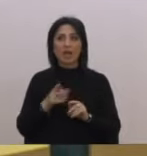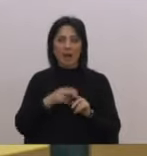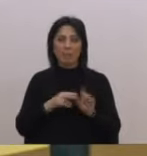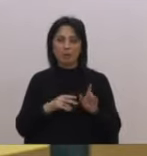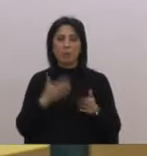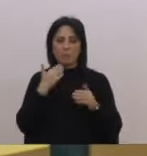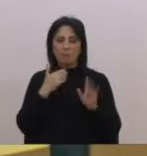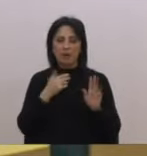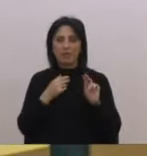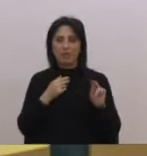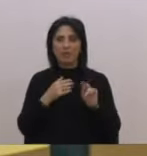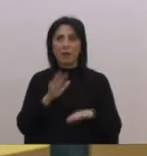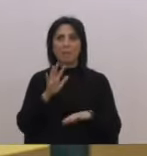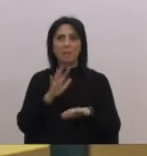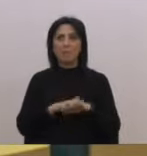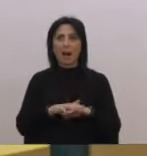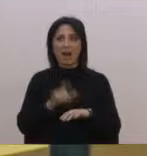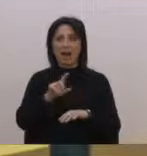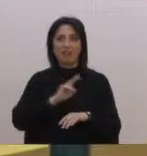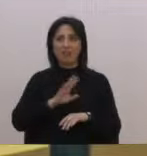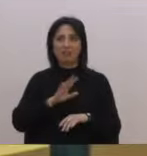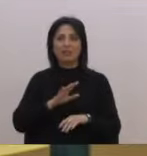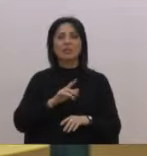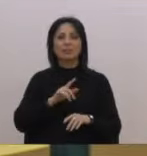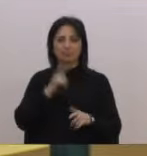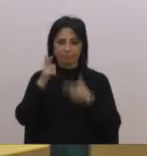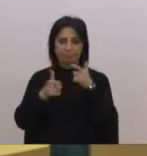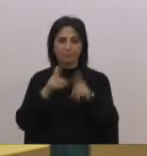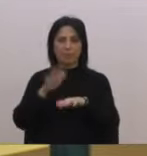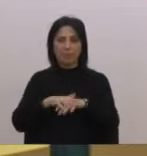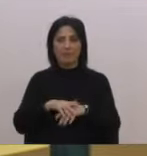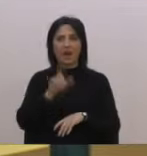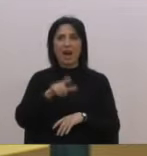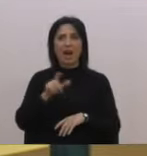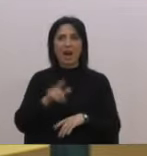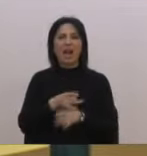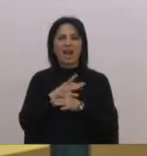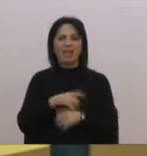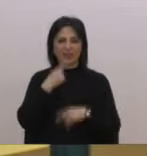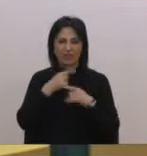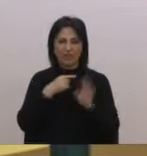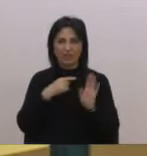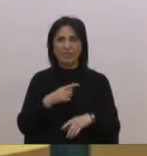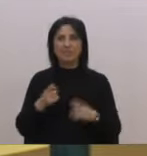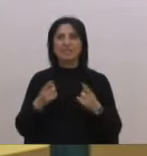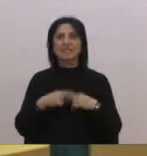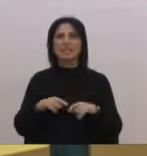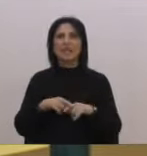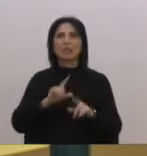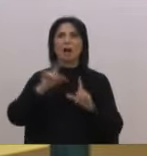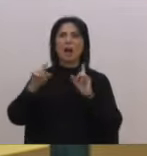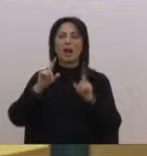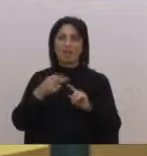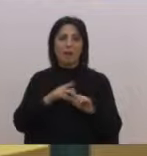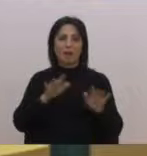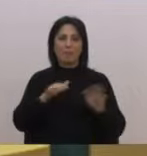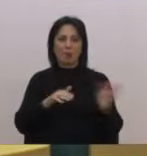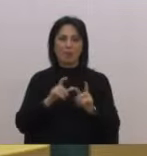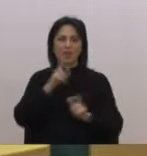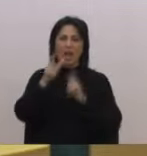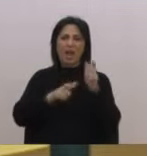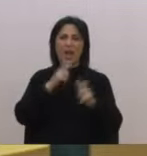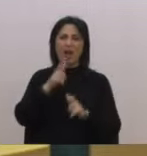არის მარტივი საკითხი. ბანკები არ უყვარს ხალხს, აგინეთ ბანკებს, თქვით რომ ხალხი ღატაკია, საზოგადოების ხალხი და ამაზე იმოქმედ ერთეგვი